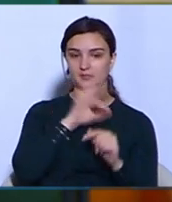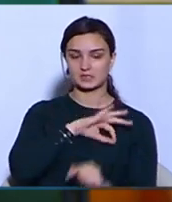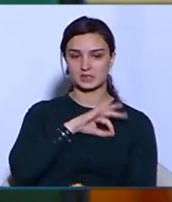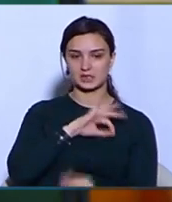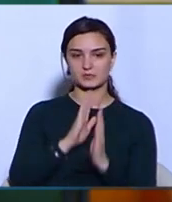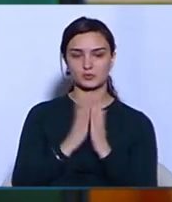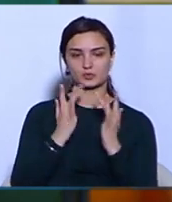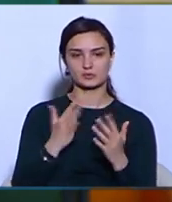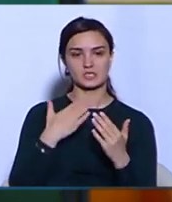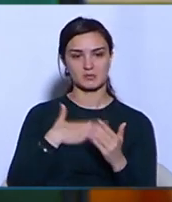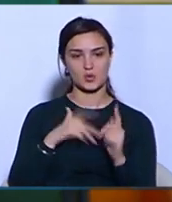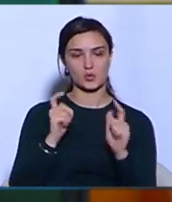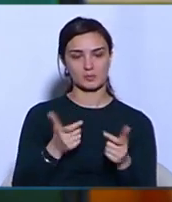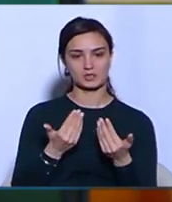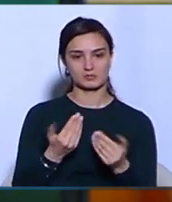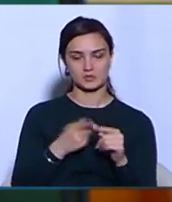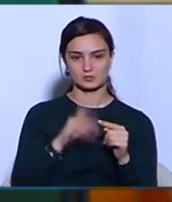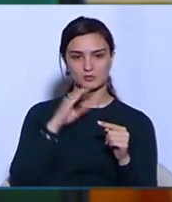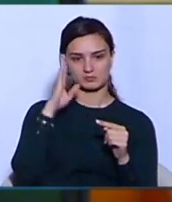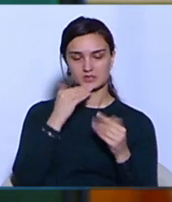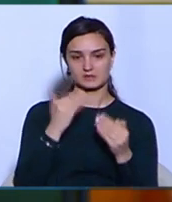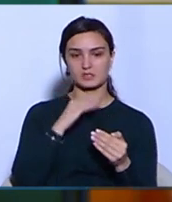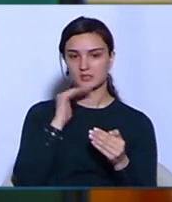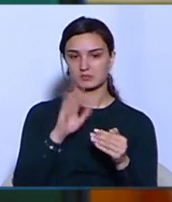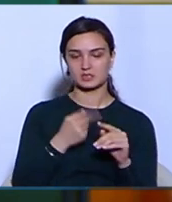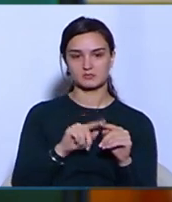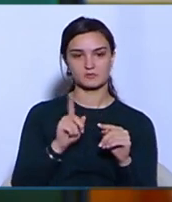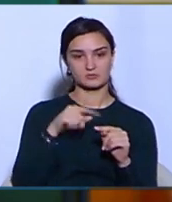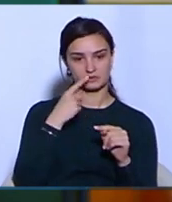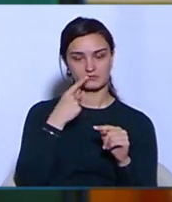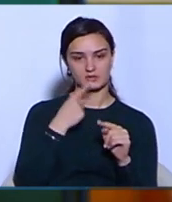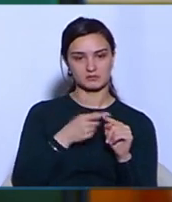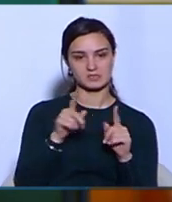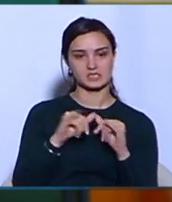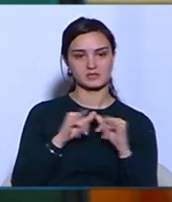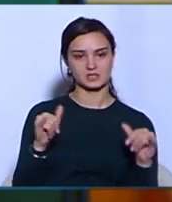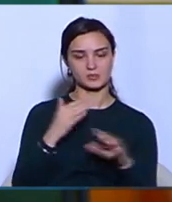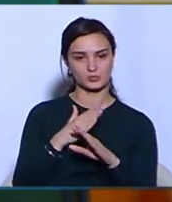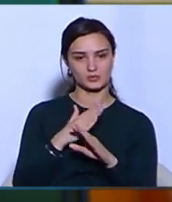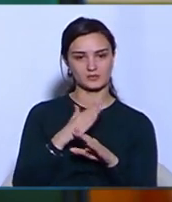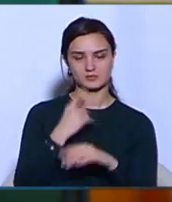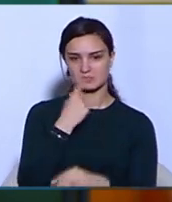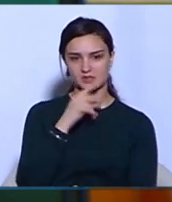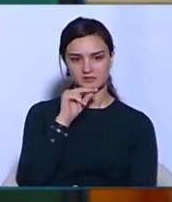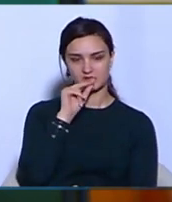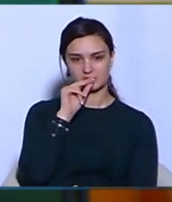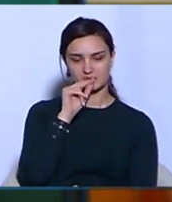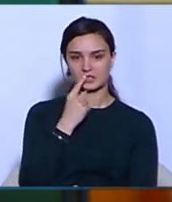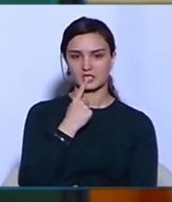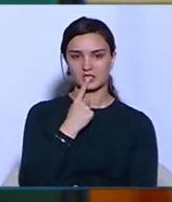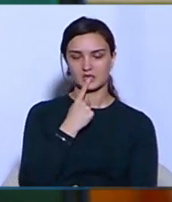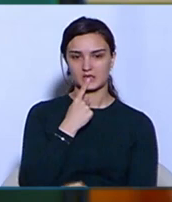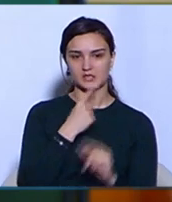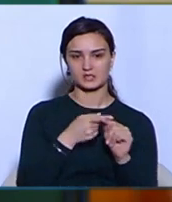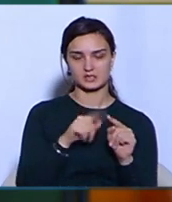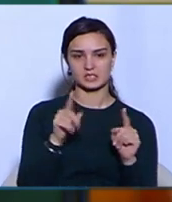იყენებს მოთხოვნის დაკმაყოფილების მიზნით და ეს მშობლისთვის საკმარისია იმისათვის რომ თქვას რომ მას განვითარებული აქვს თქვათ მეტყველება და ენა, ეს